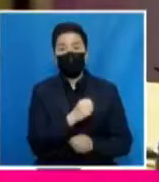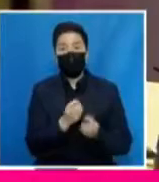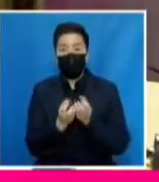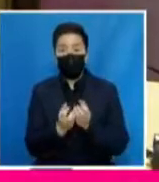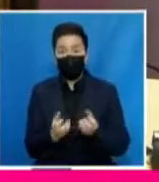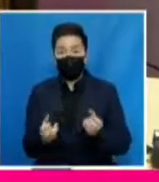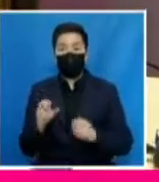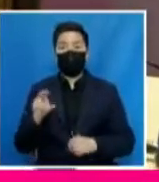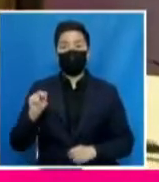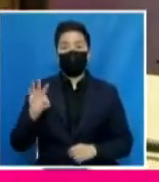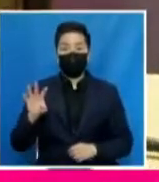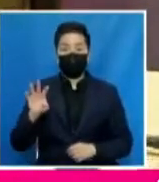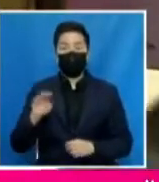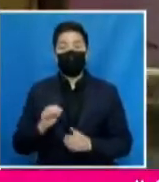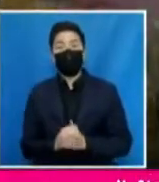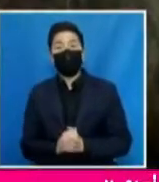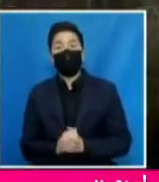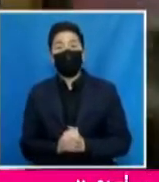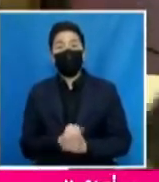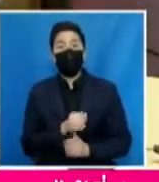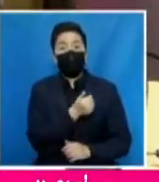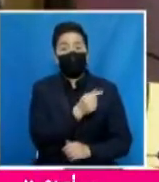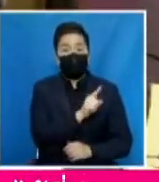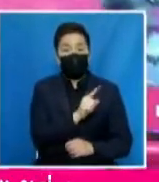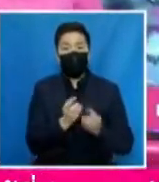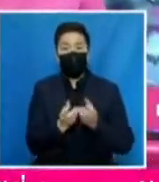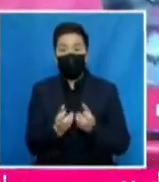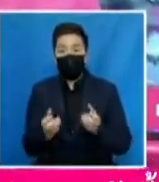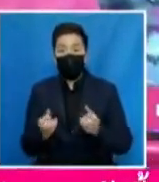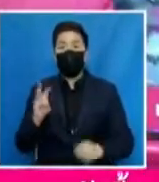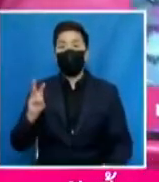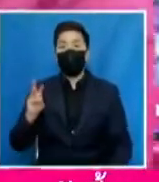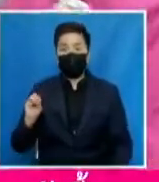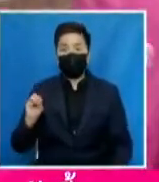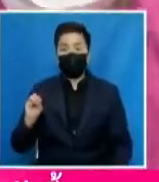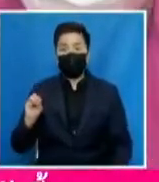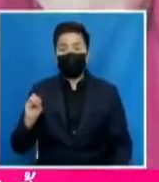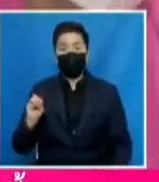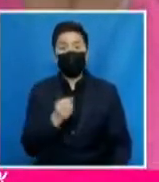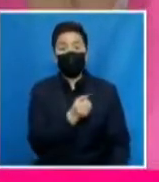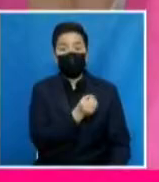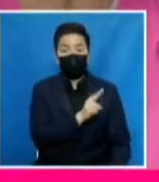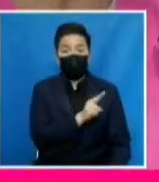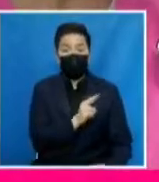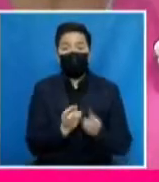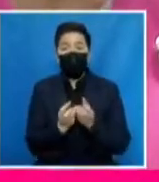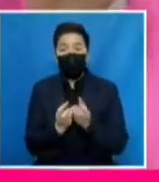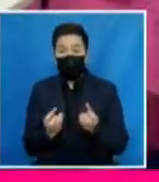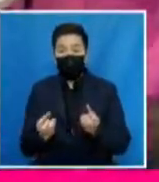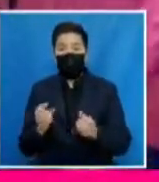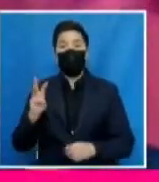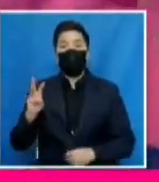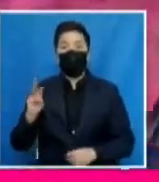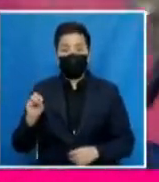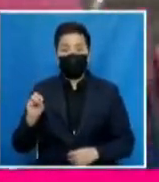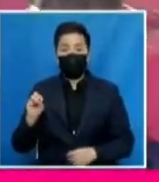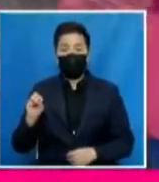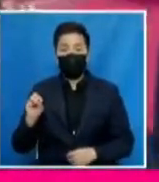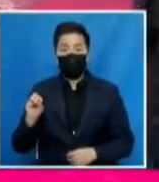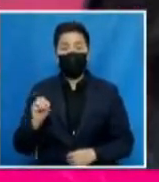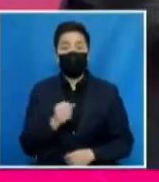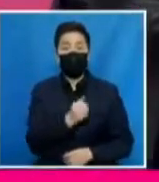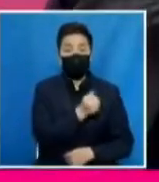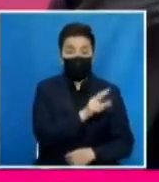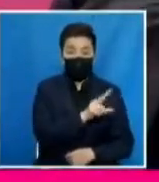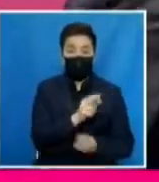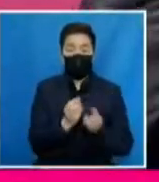จำนวน34ลูกงวดที่11จำนวน60ลูกงวดที่12จำนวน60ลูกงวด